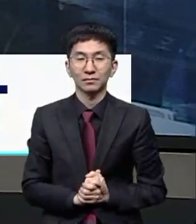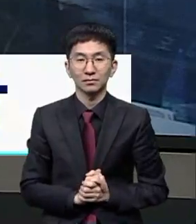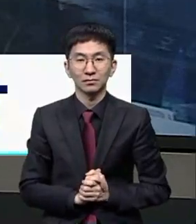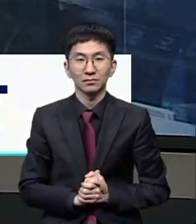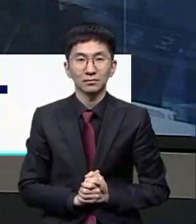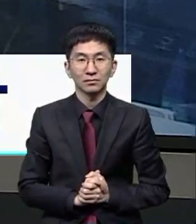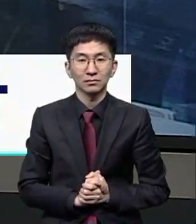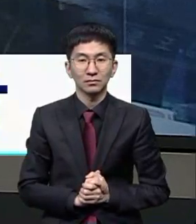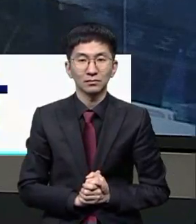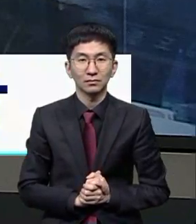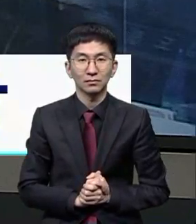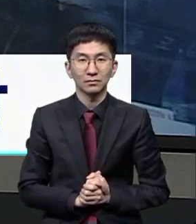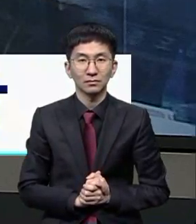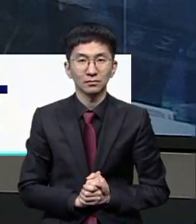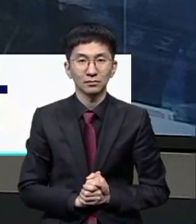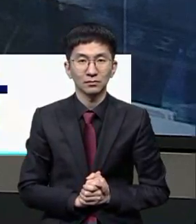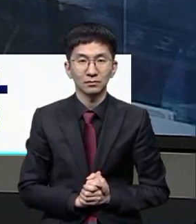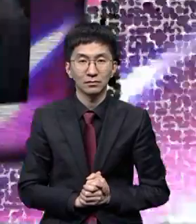기자가 정리했습니다.